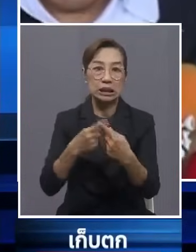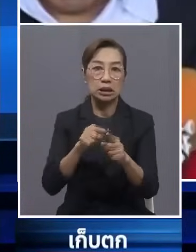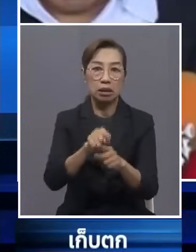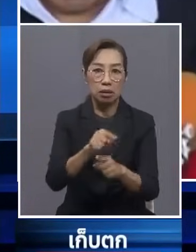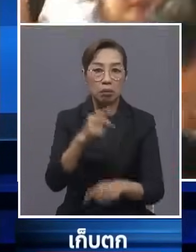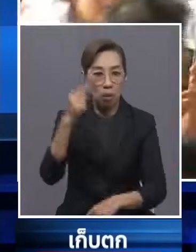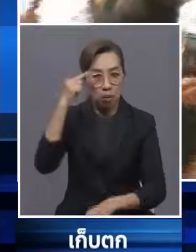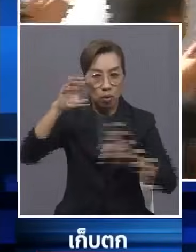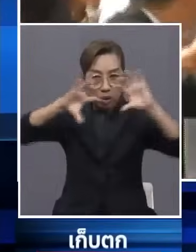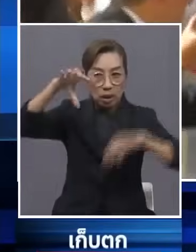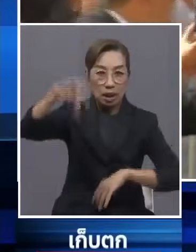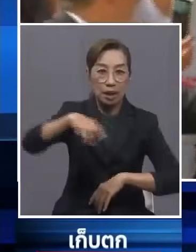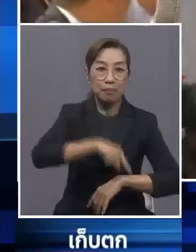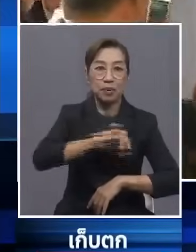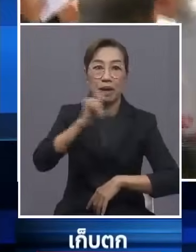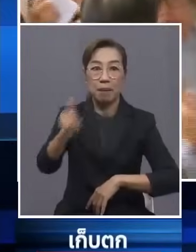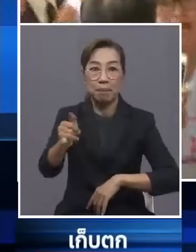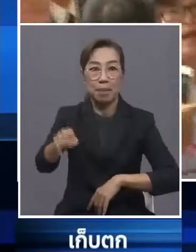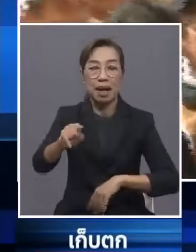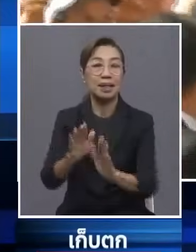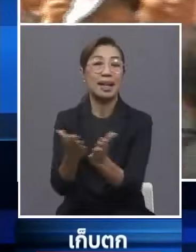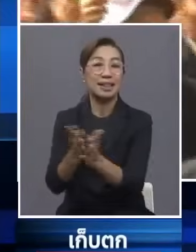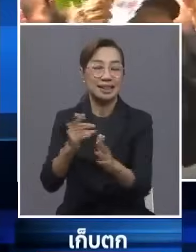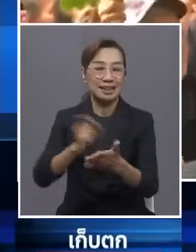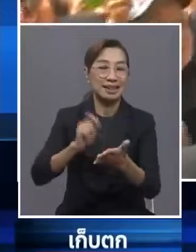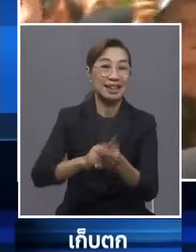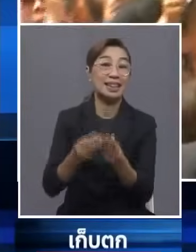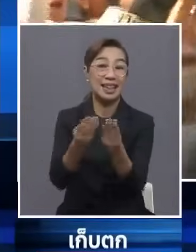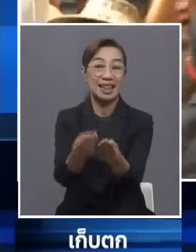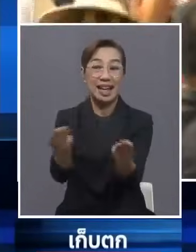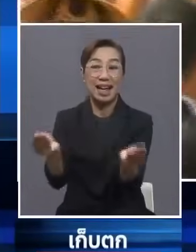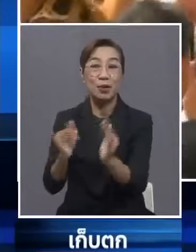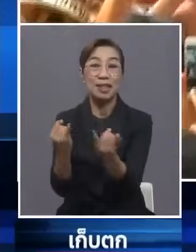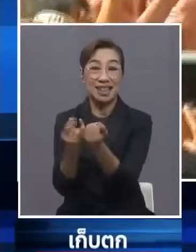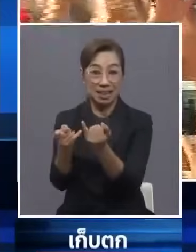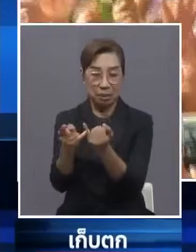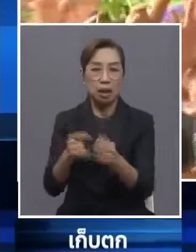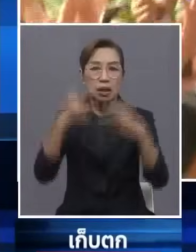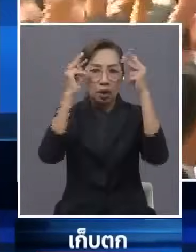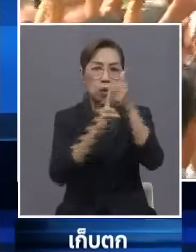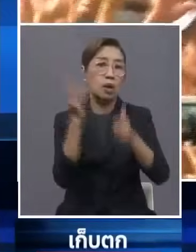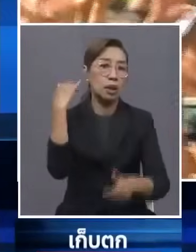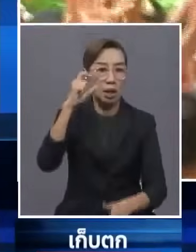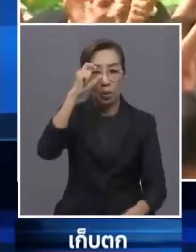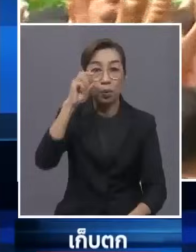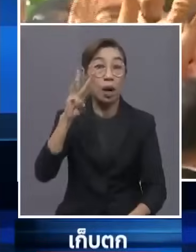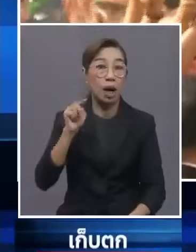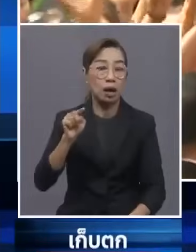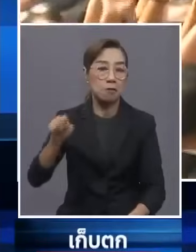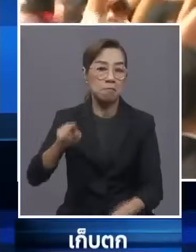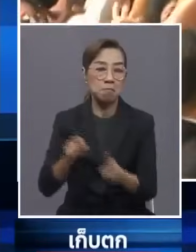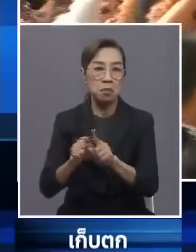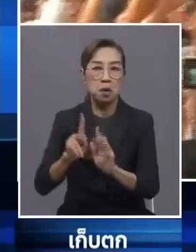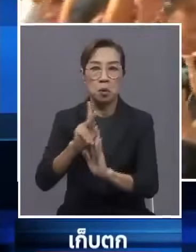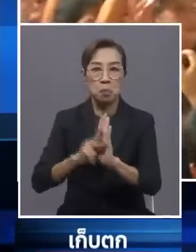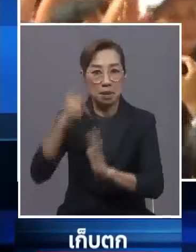เจนว่าจะไปเพื่อเซ็นหนังสือให้กับคนใกล้ชิดใช่มั้ยฮะและอดีตรองนายกวิษณุซึ่งได้รับฉายเย้าเป็นเนติบริกรก็ออก